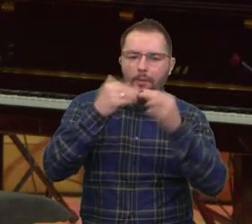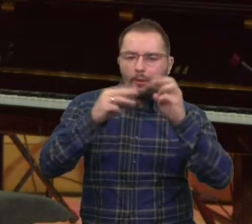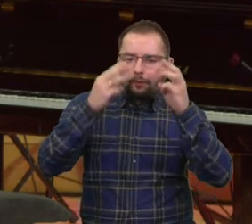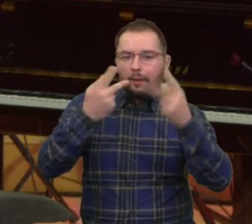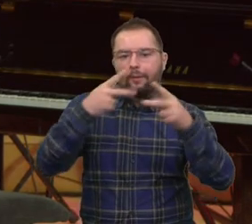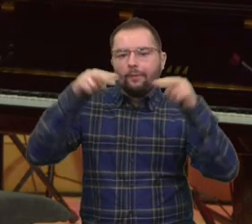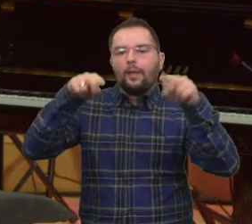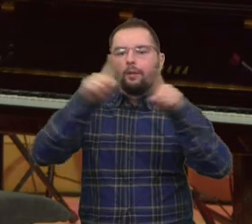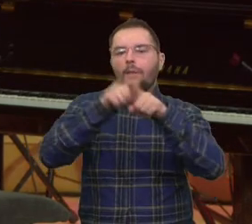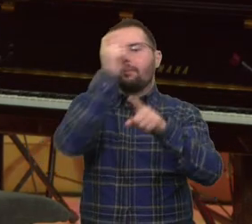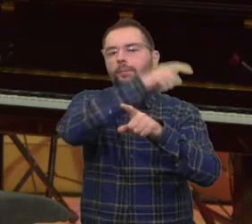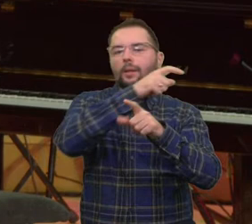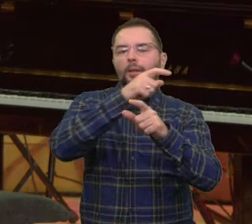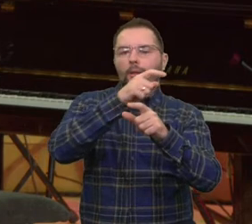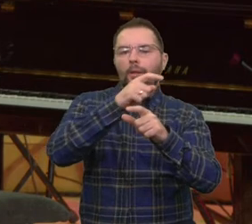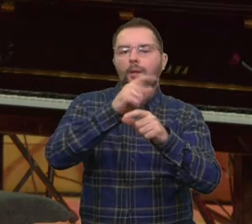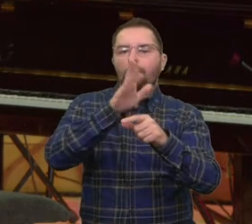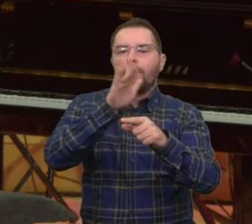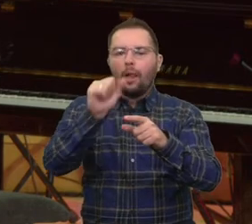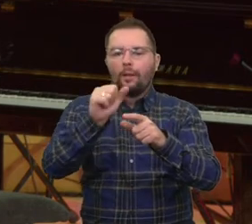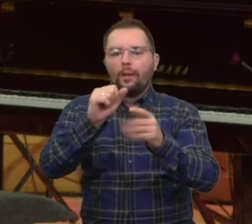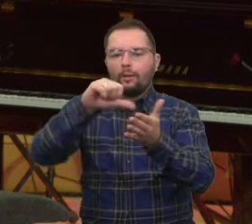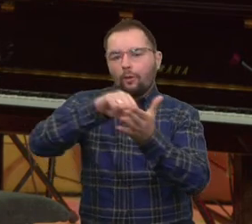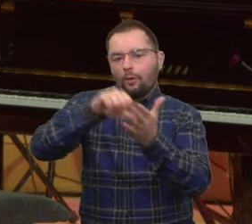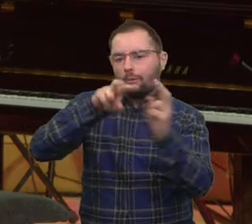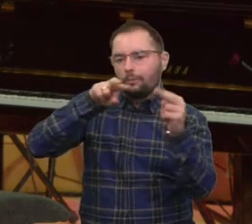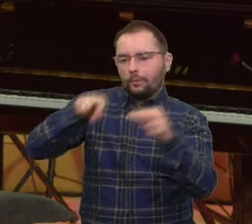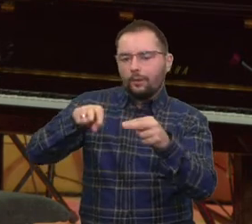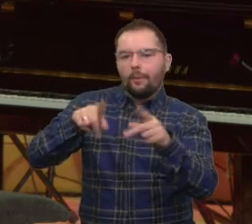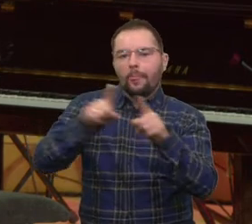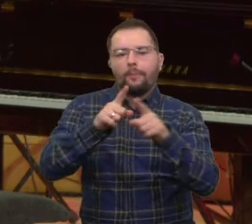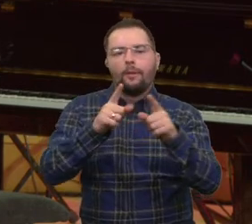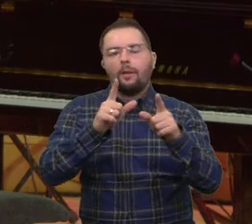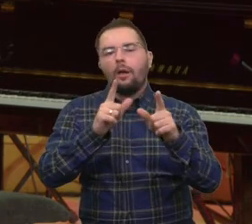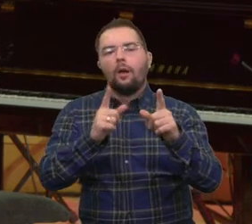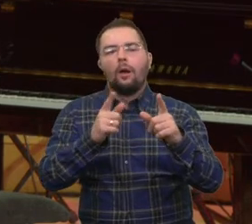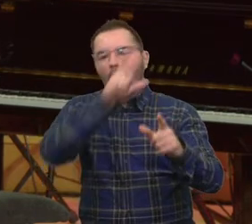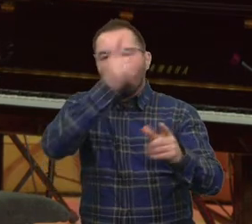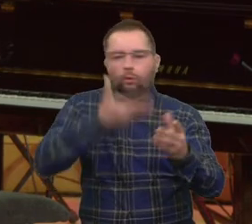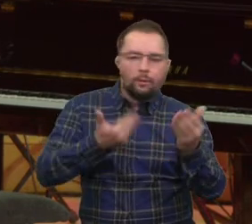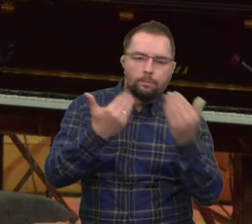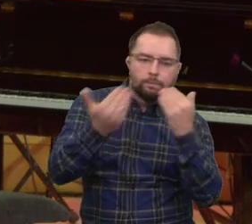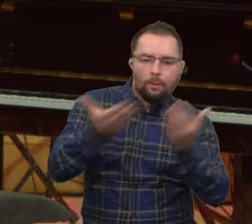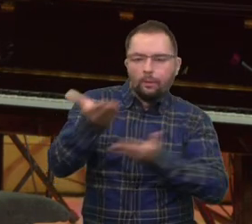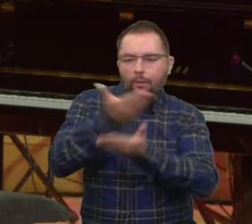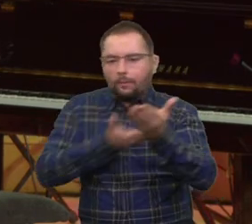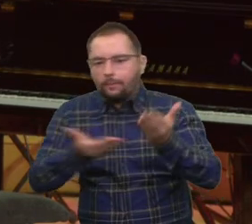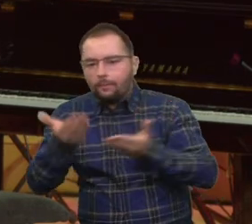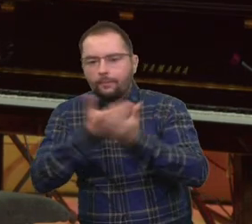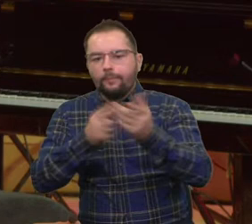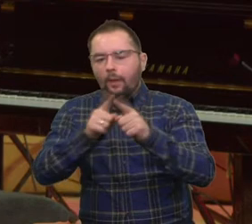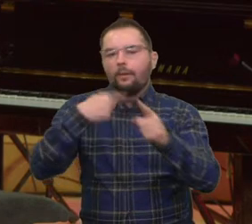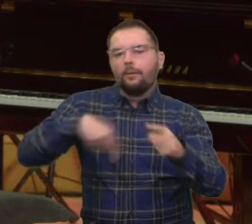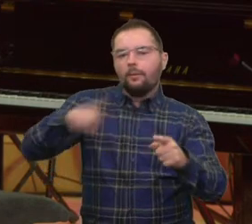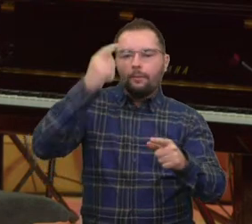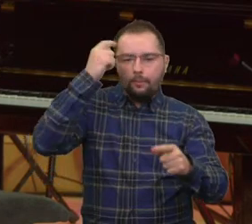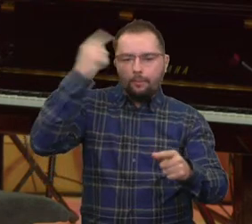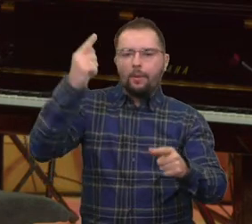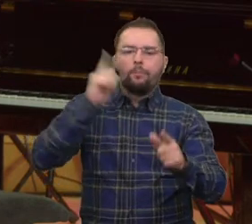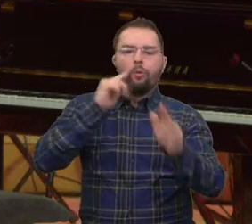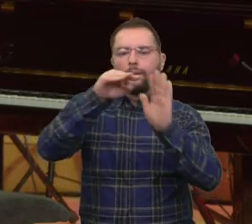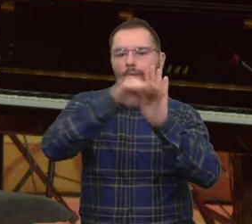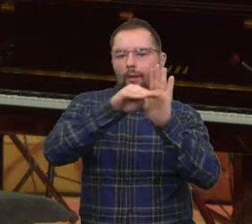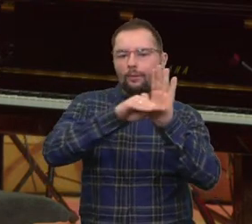Brukseli. Nie tylko jak się tutaj mieszka, ale jak się rozmawia z ludźmi. Żebyśmy pamiętali o tej